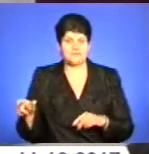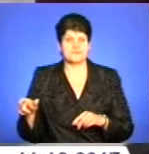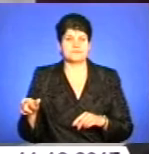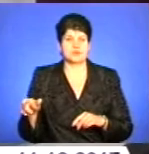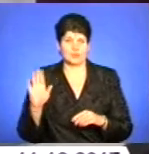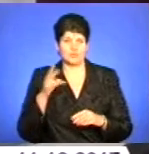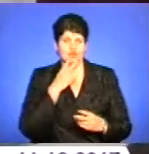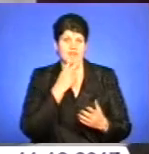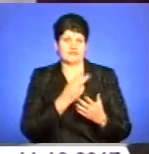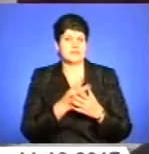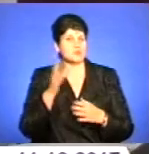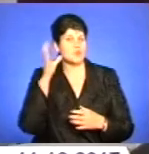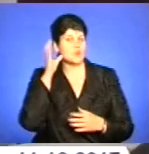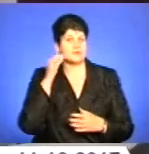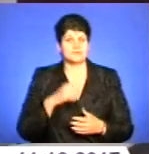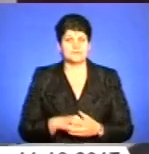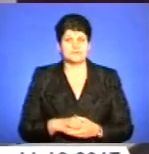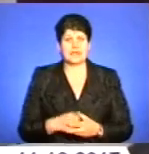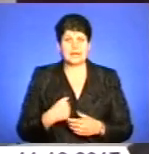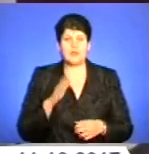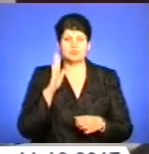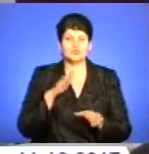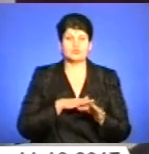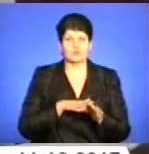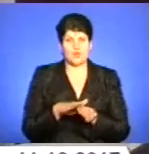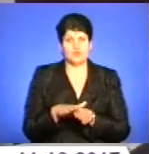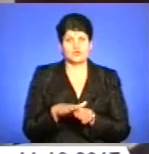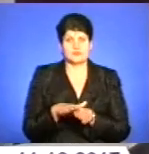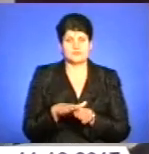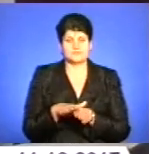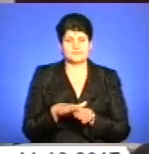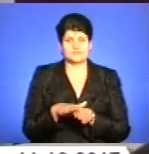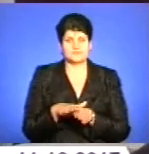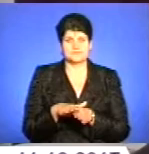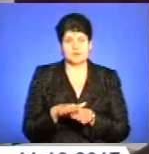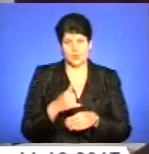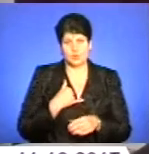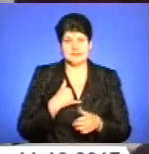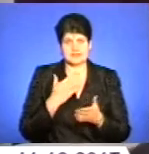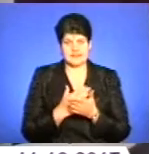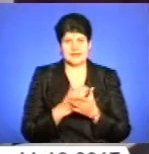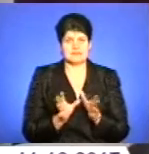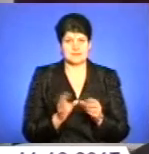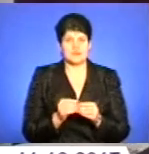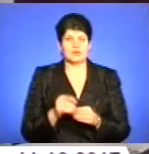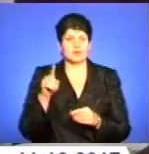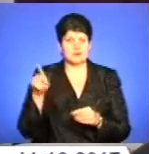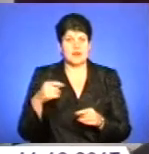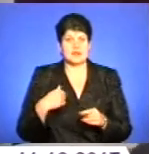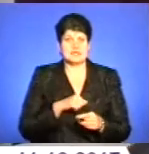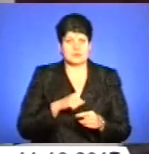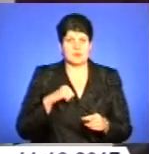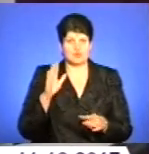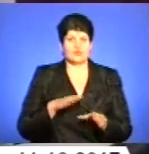будуть дивитися, слухати. Я буду виконувати... У нас є сумісні номери, але сама я буду виконувати